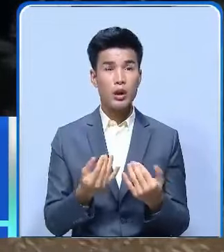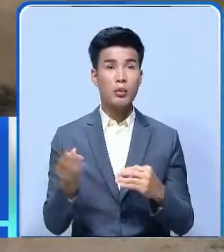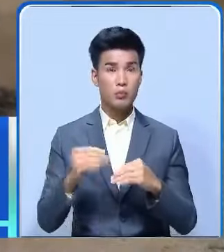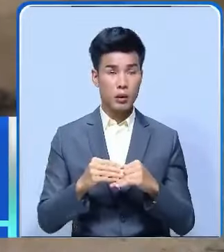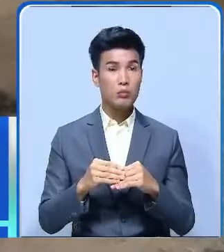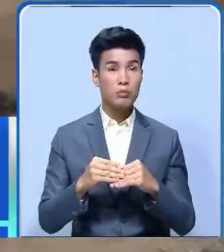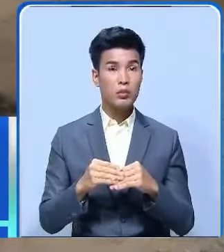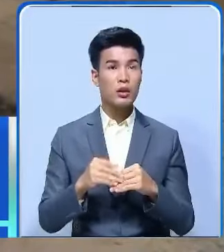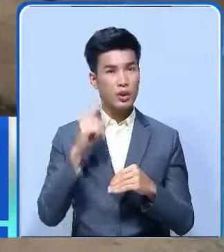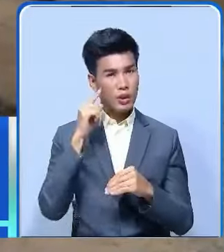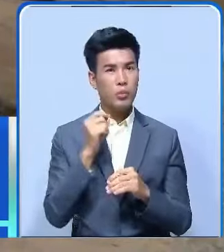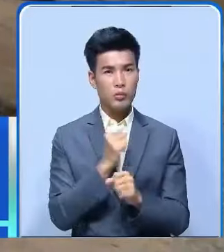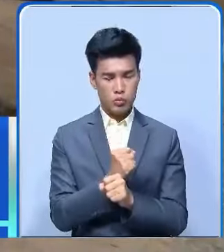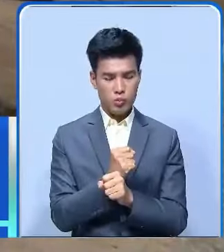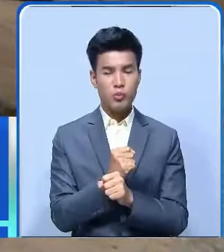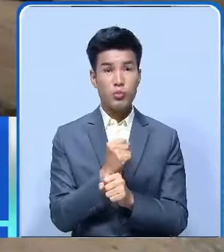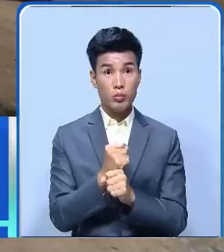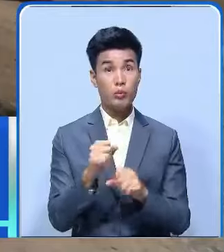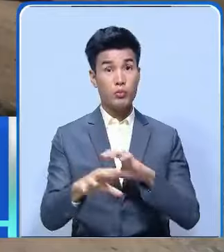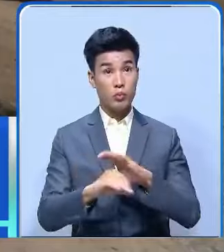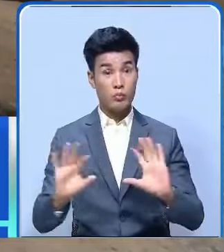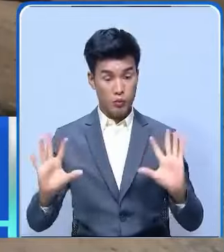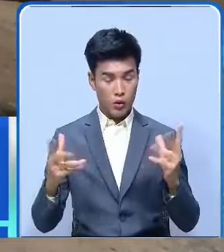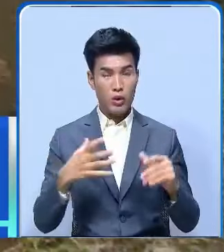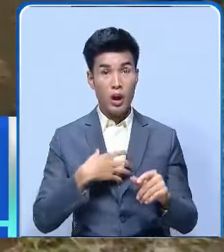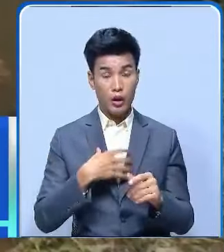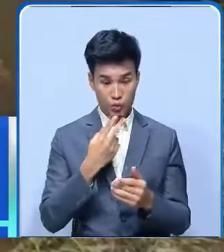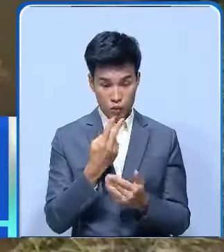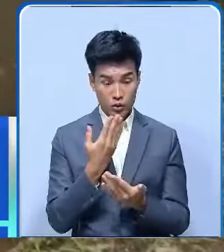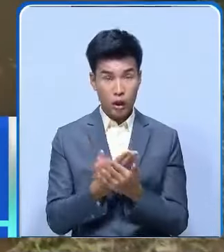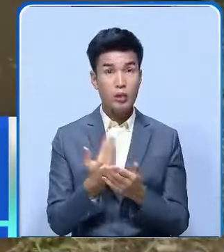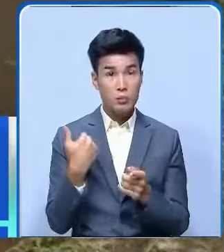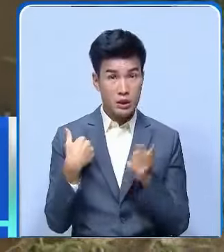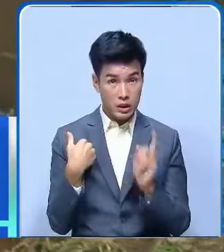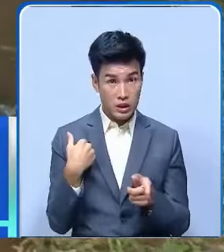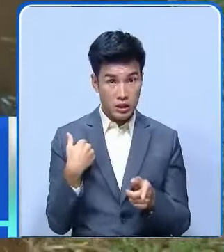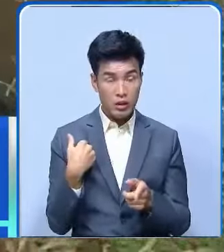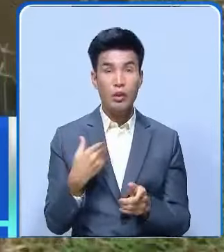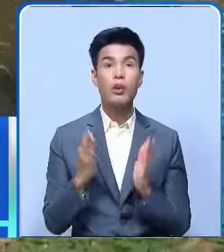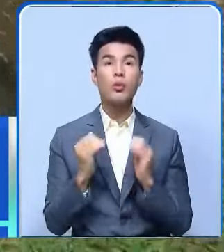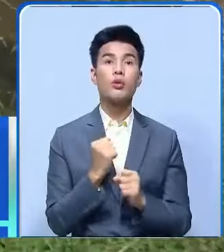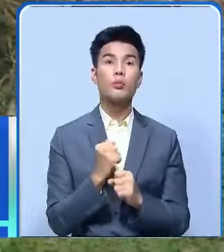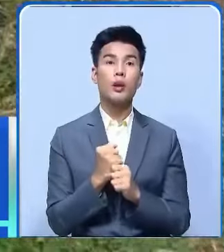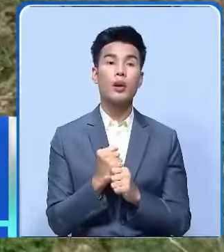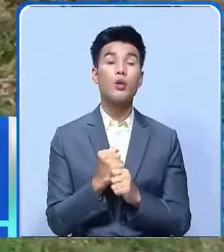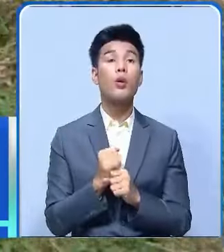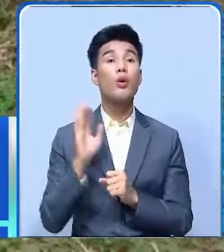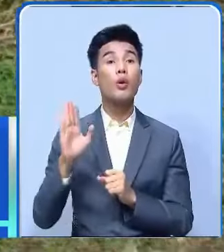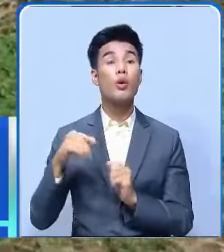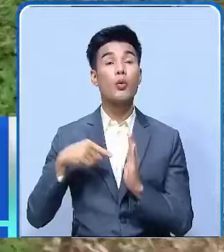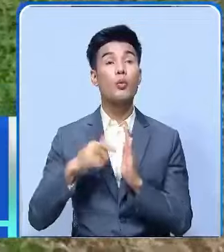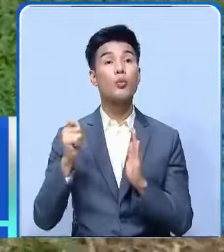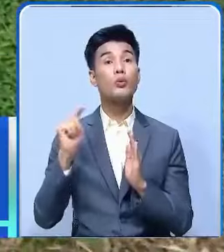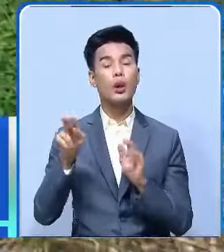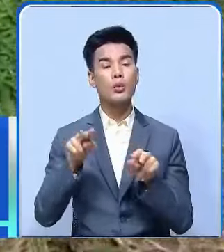บน้ำจะได้มีการเร่งสูบน้ำออกให้หมดเพื่อดูว่ายังอยู่ไหม3ล้าน7แสนบาทด้านพนักงานสอบสวนสภ.หนองฉางก็จะเรียกผู้ที่เกี่ยวข้